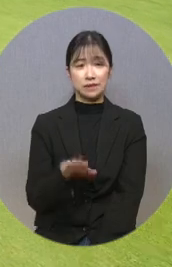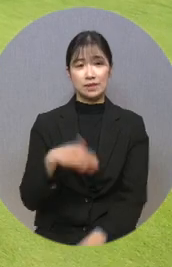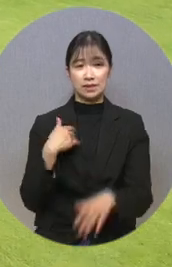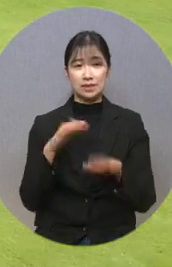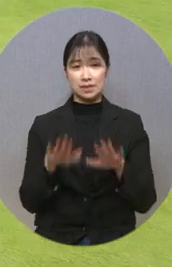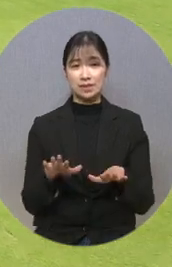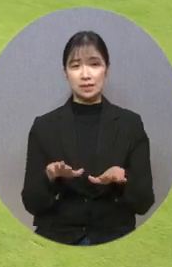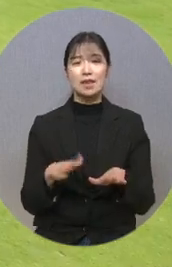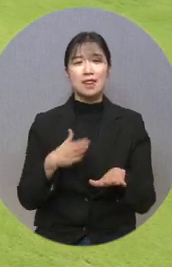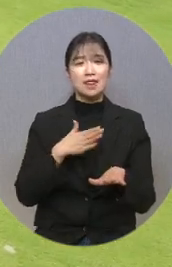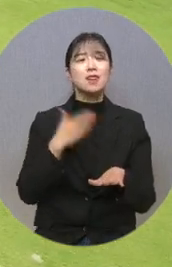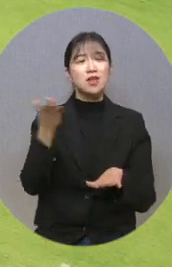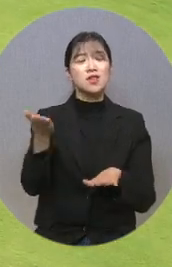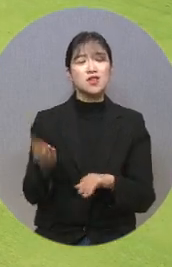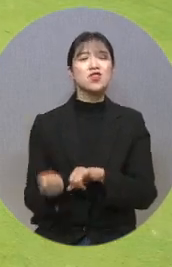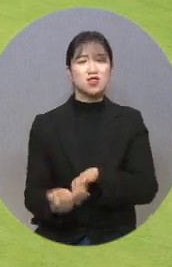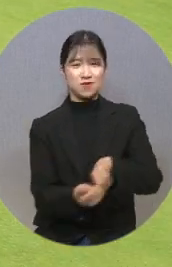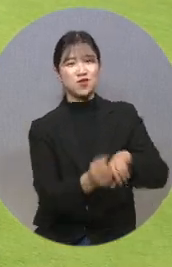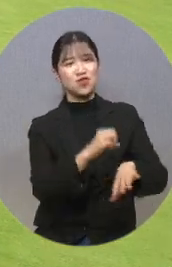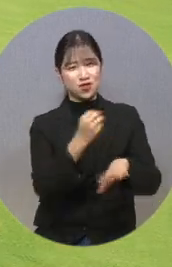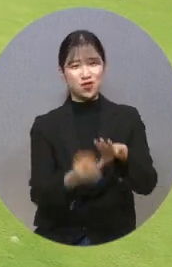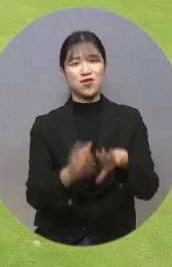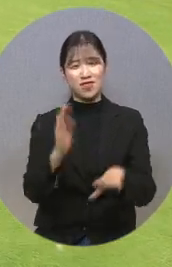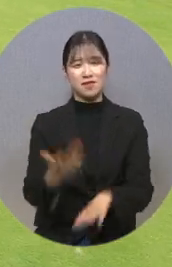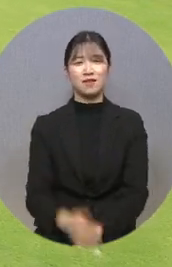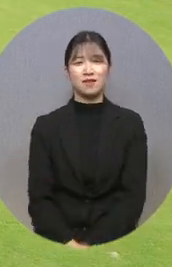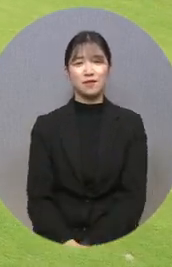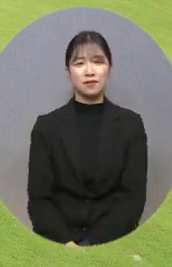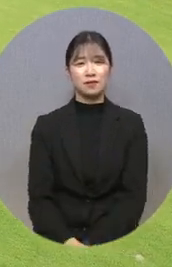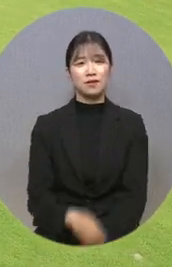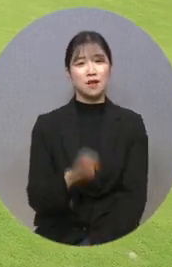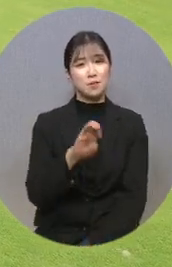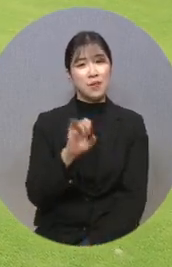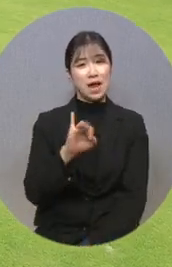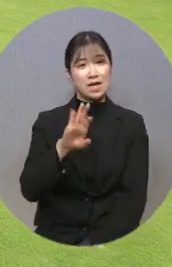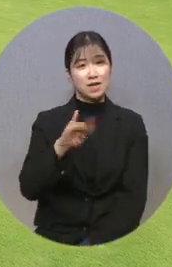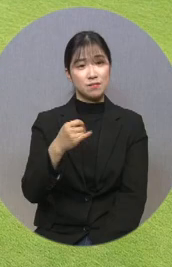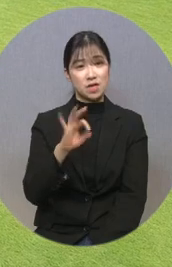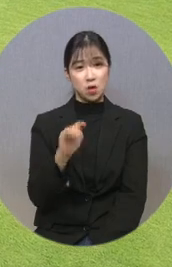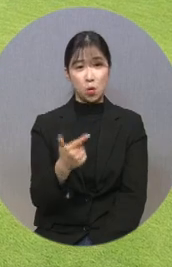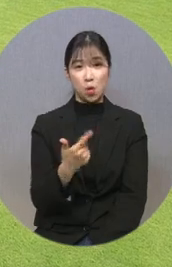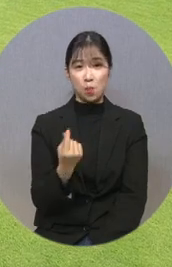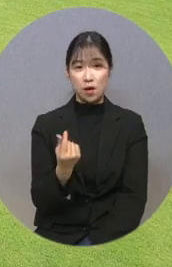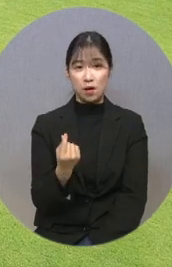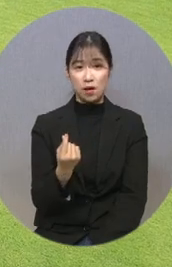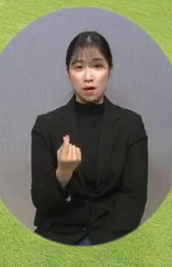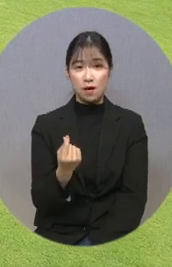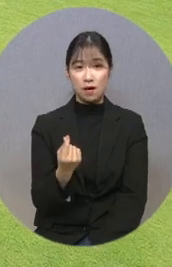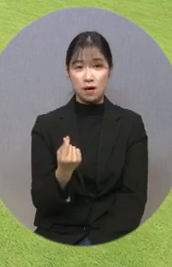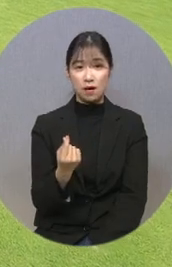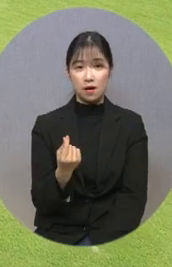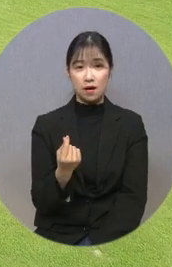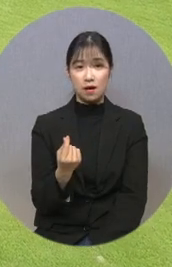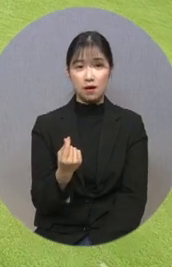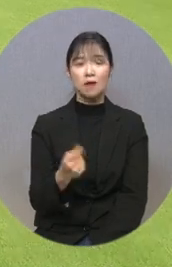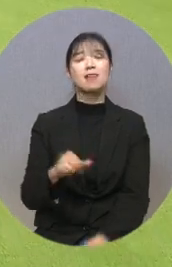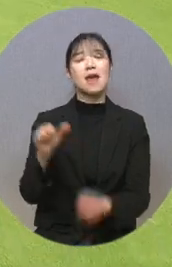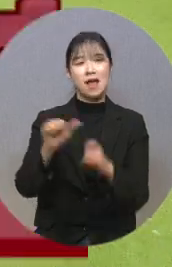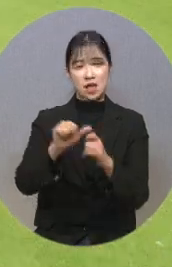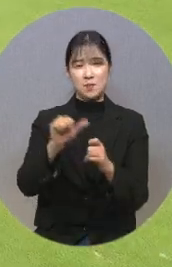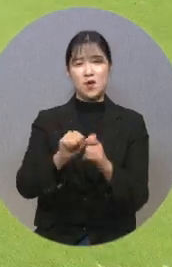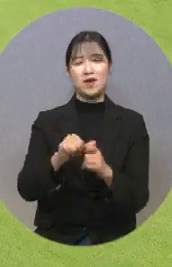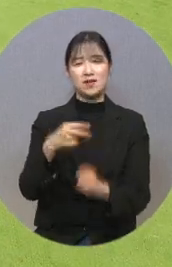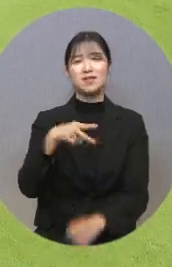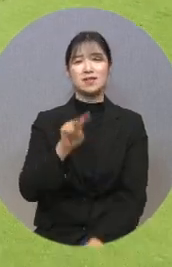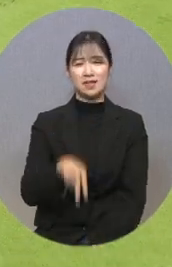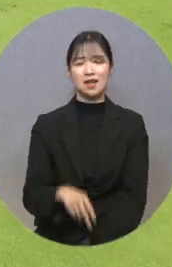지금. 너가 넣으면 된다, 양. 이거 하면 파이브, 양? 파이브, 양? 다섯 번째 샷이다, 양.